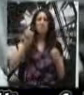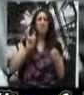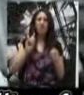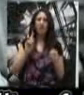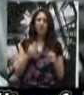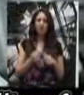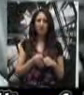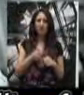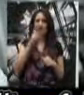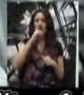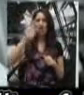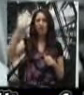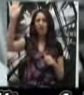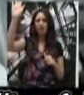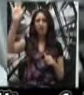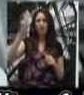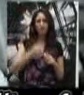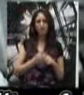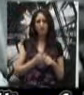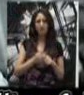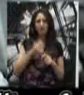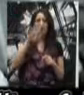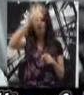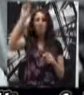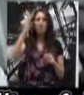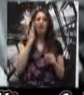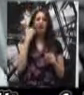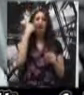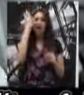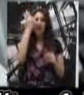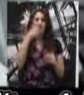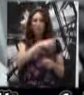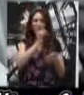وعيالنا فلاحين، صعب إن حياتي تتحبس.